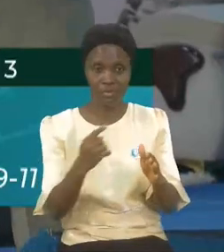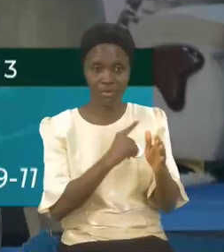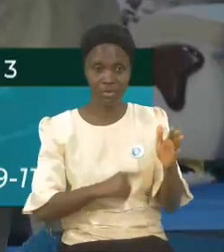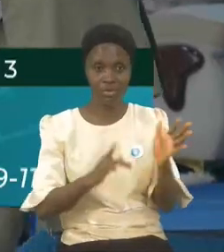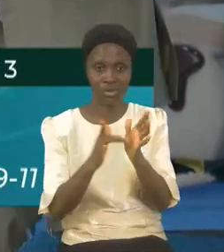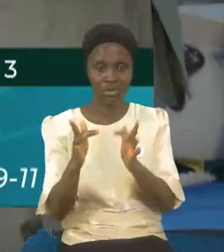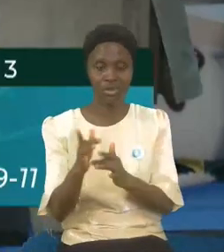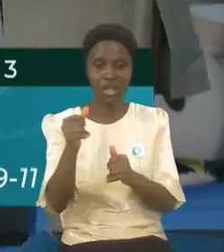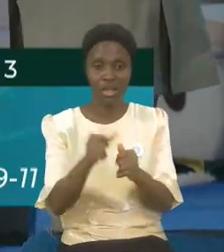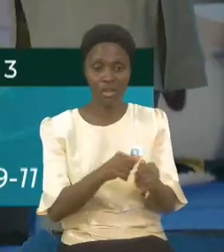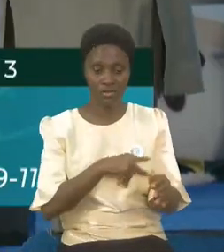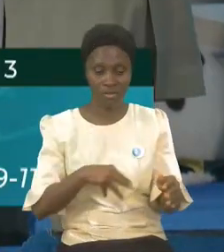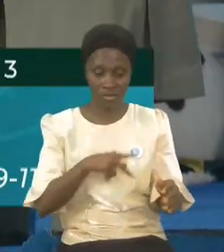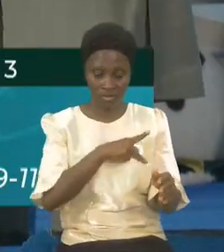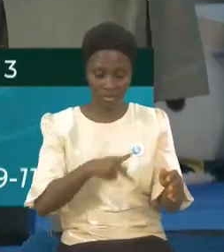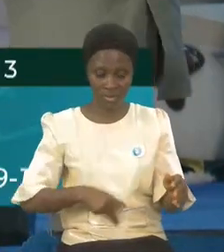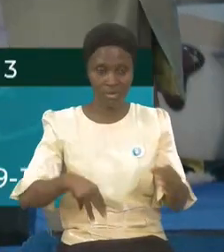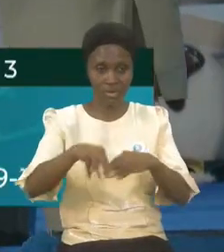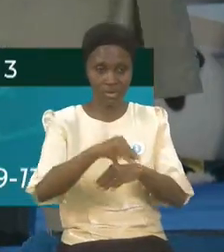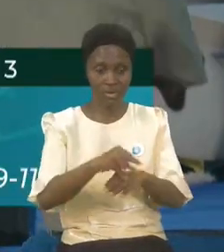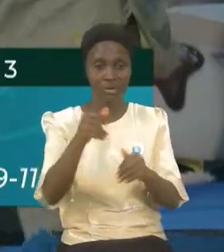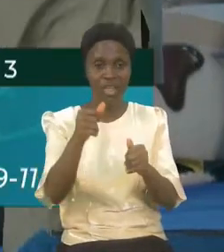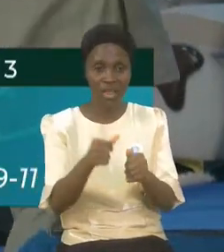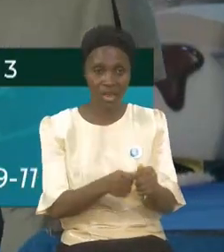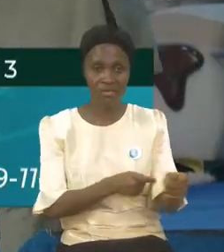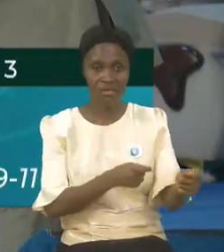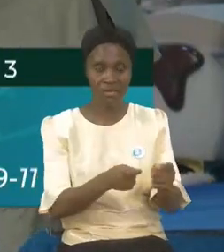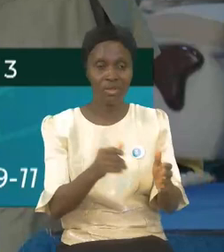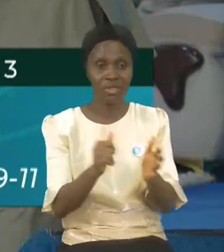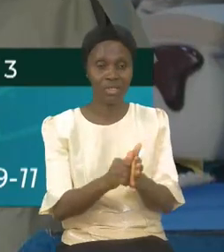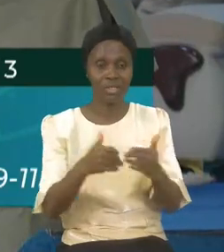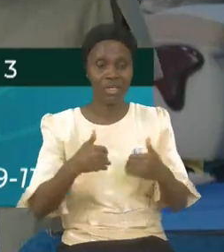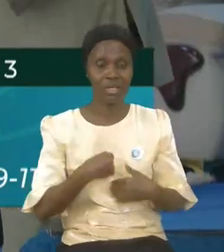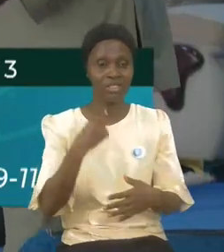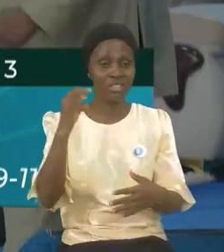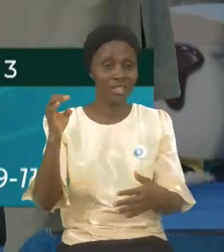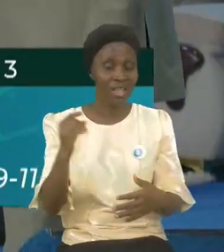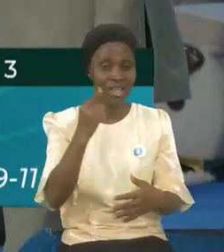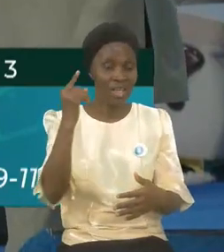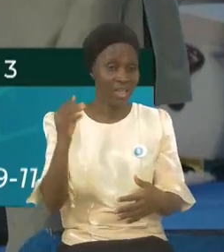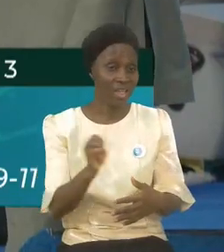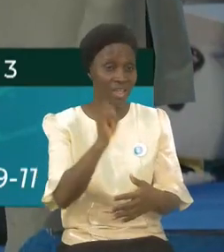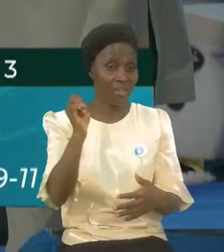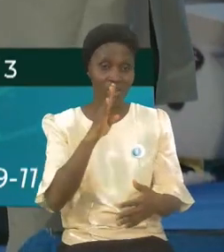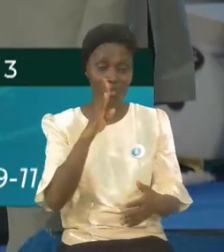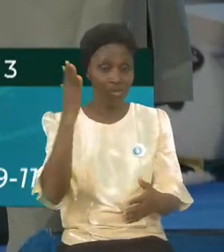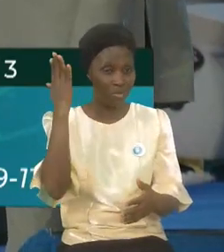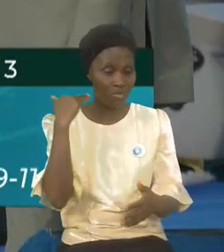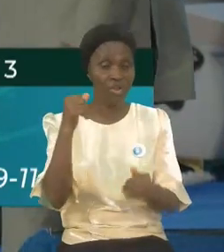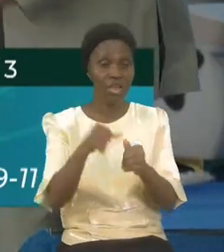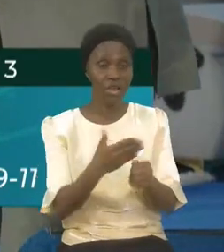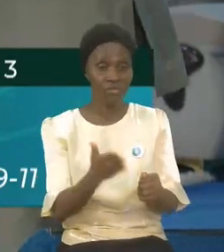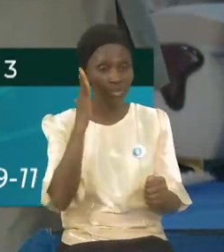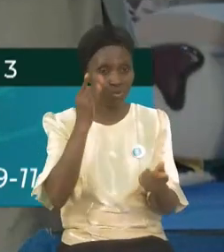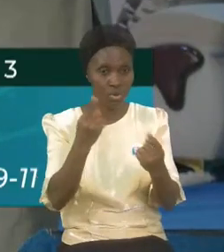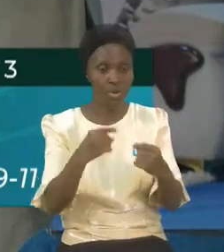tout empereur, tout empire, toute domination, tout royaume qui a hésité, tout viendra